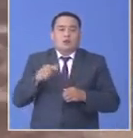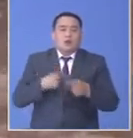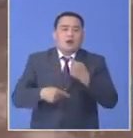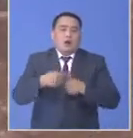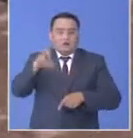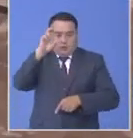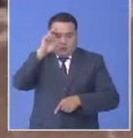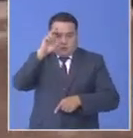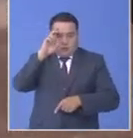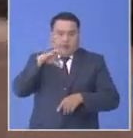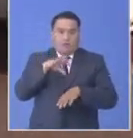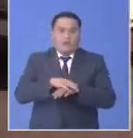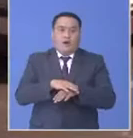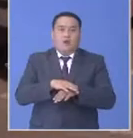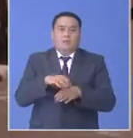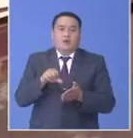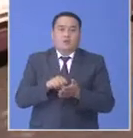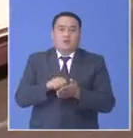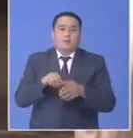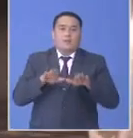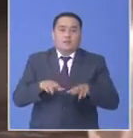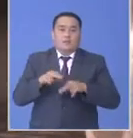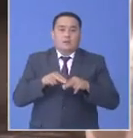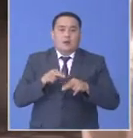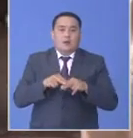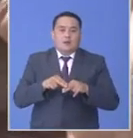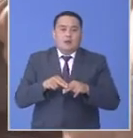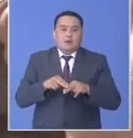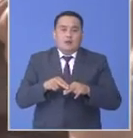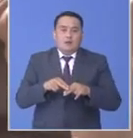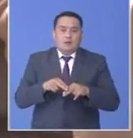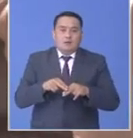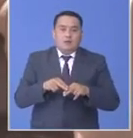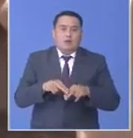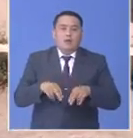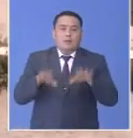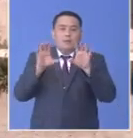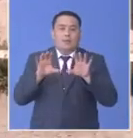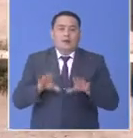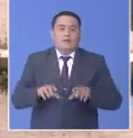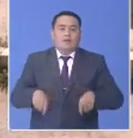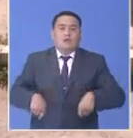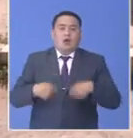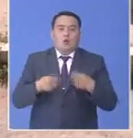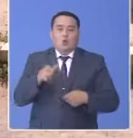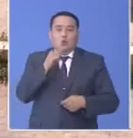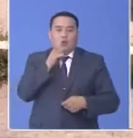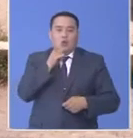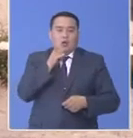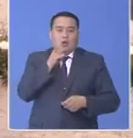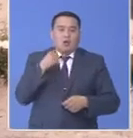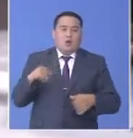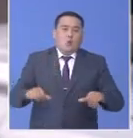Эти и другие факты озвучили представители местной полиции. В основном ими пресекаются такие правонарушения, как хулиганство, курение и